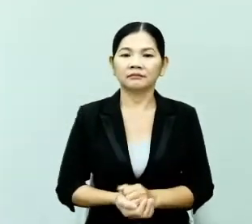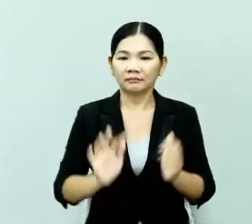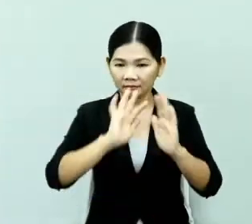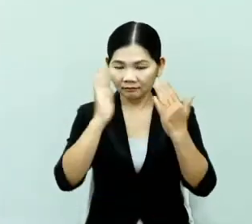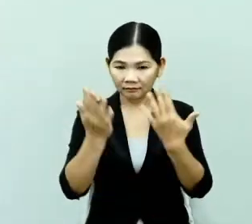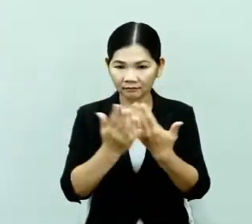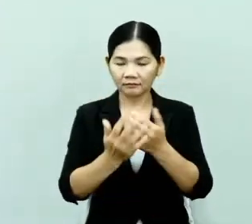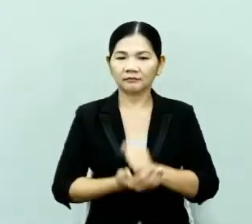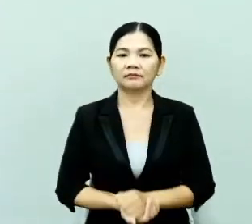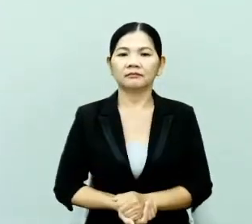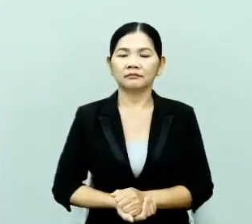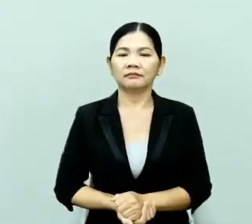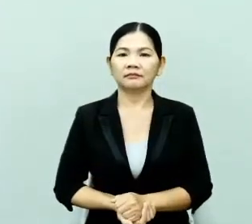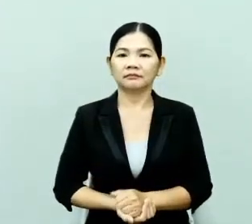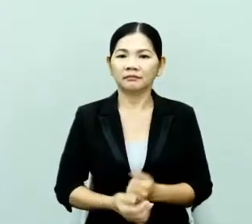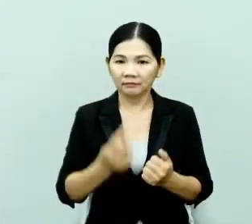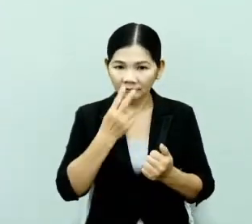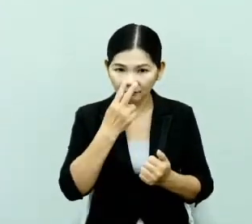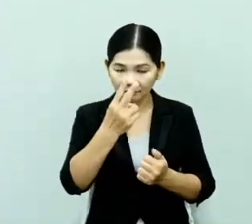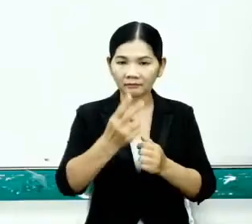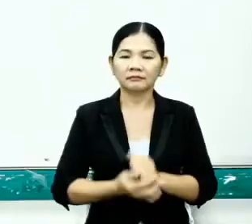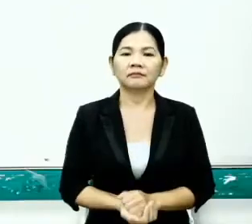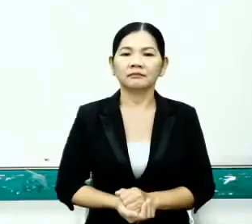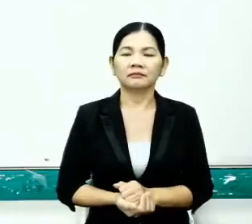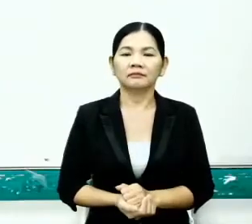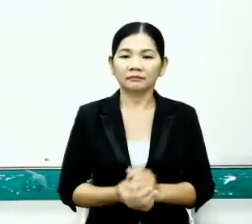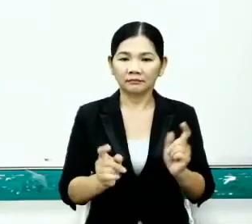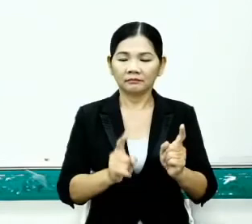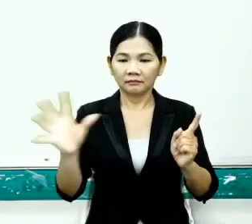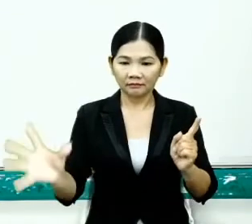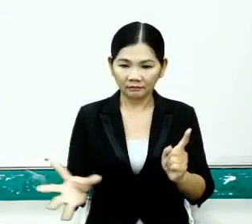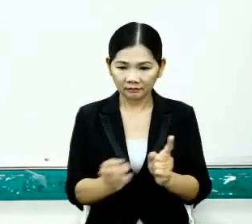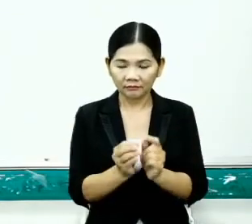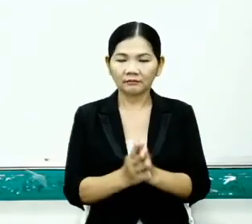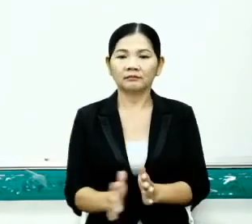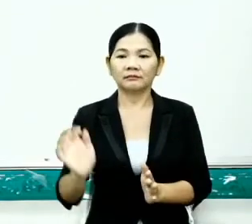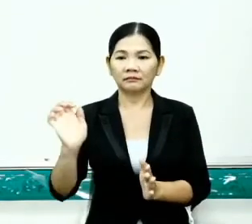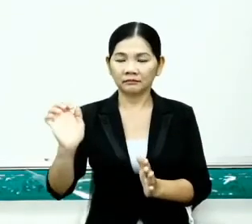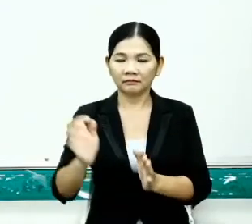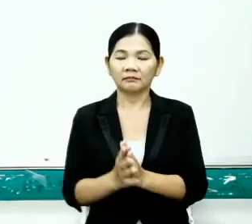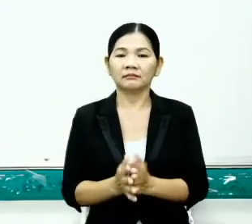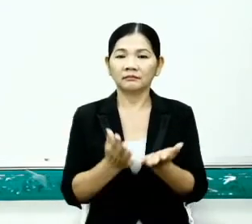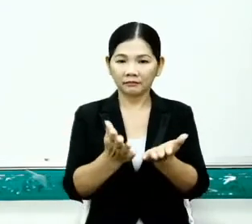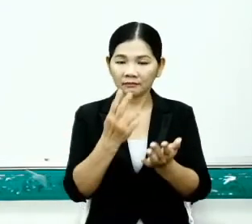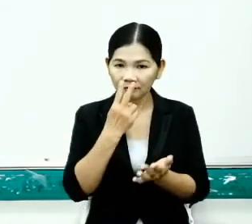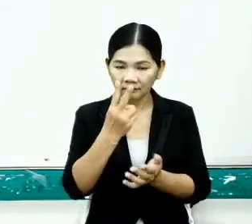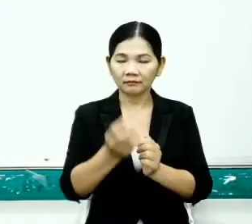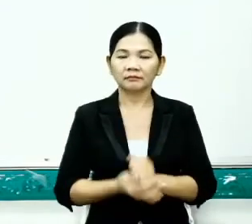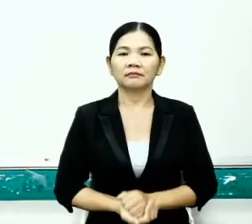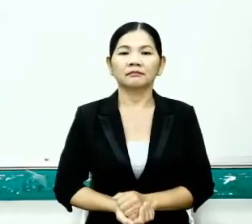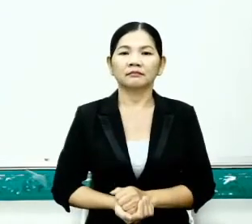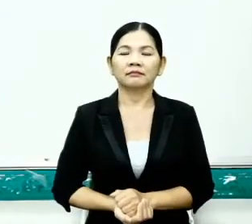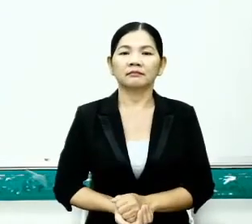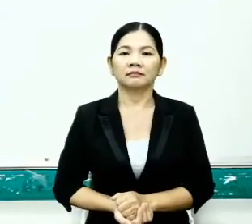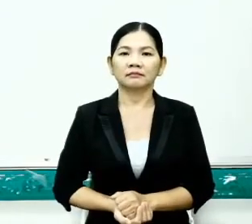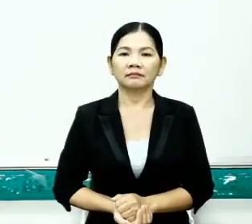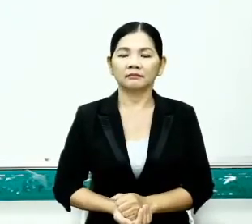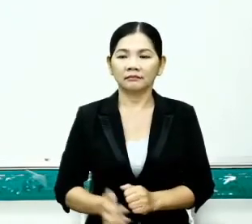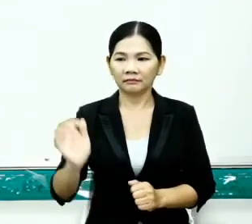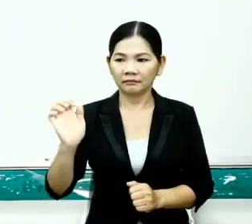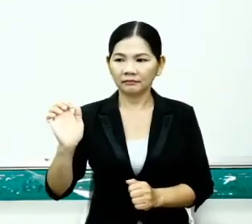ស់គ្នាចាមើលមកអ្នកគ្រូអ្នកគ្រូនឹងផ្សំប្រកបអសចរដោយប្រើដៃឲ្យកូនមើលសិនណា